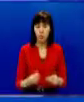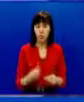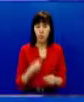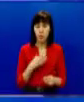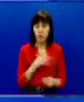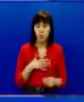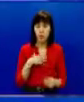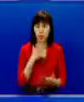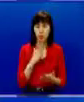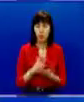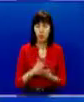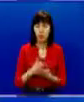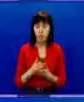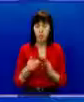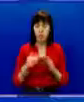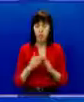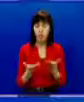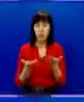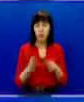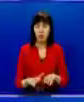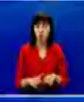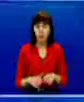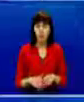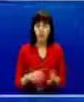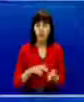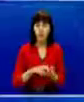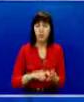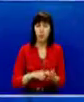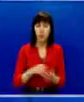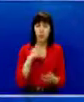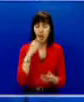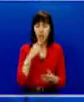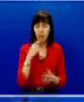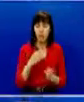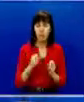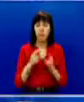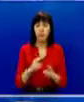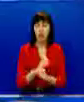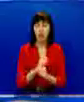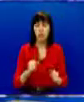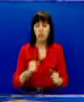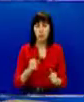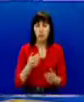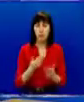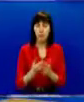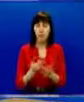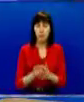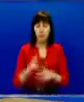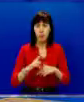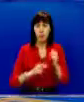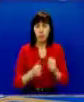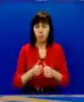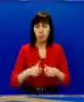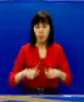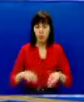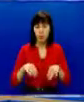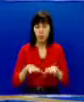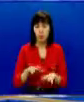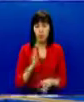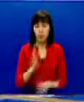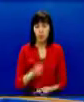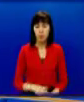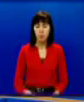ұйқыдан айырыламыз дейді. Үйіндінің астында қалудан қорқады. Айтпай келген апаттың шығын мөлшерін арнайы құрылған комиссия анықтауға